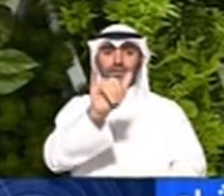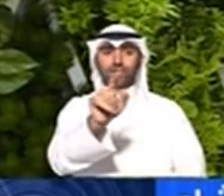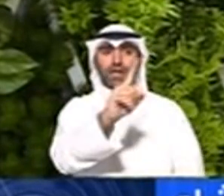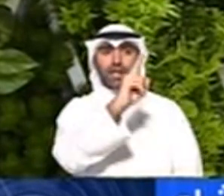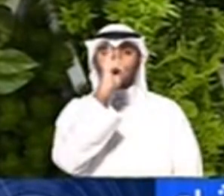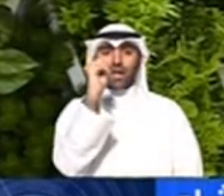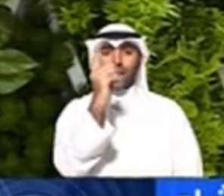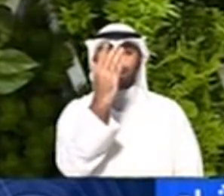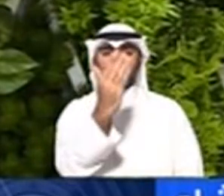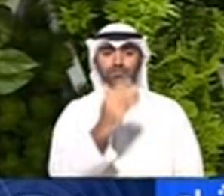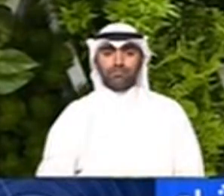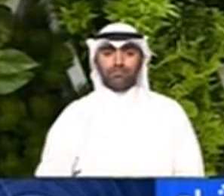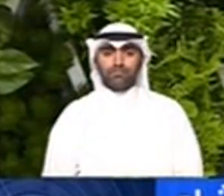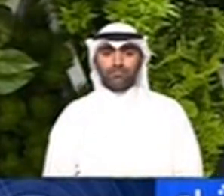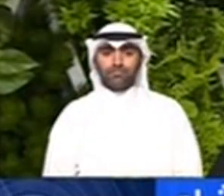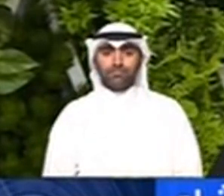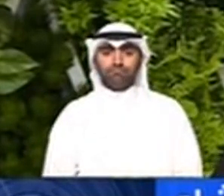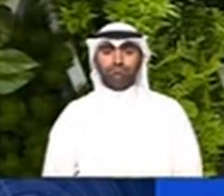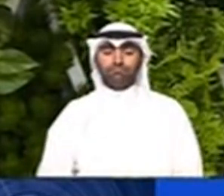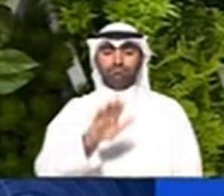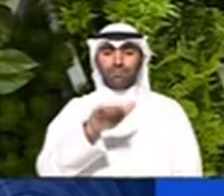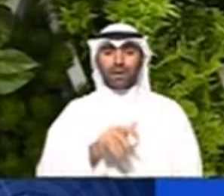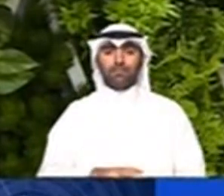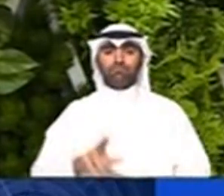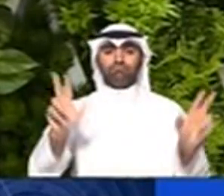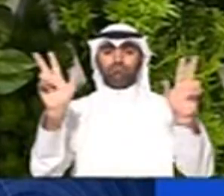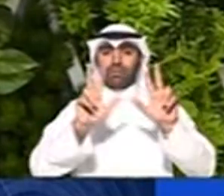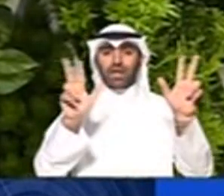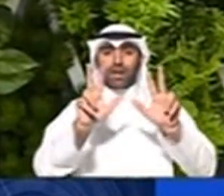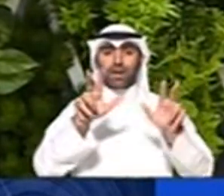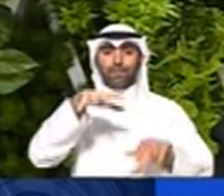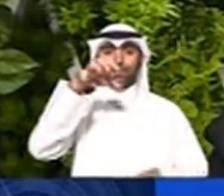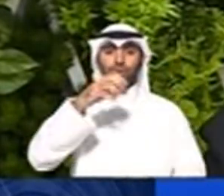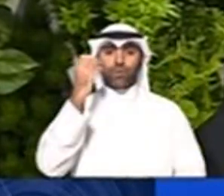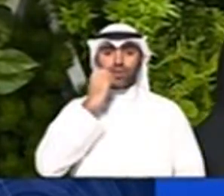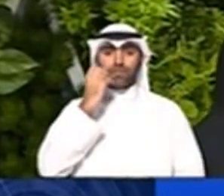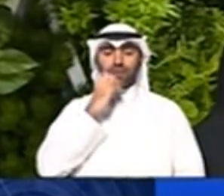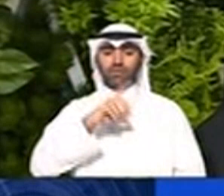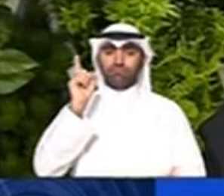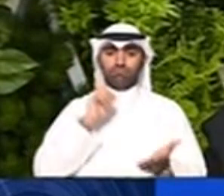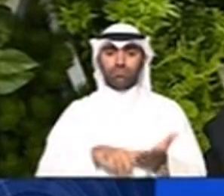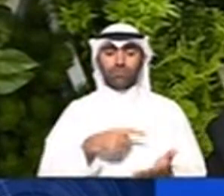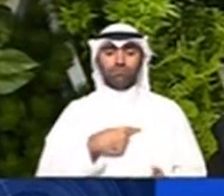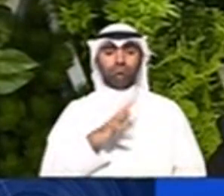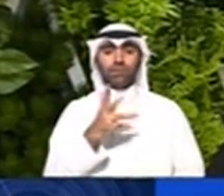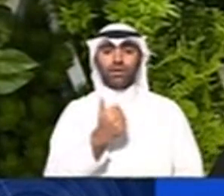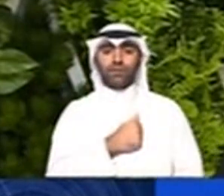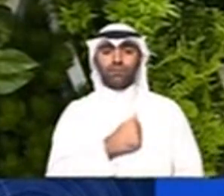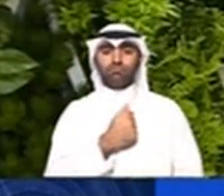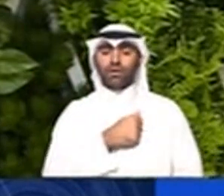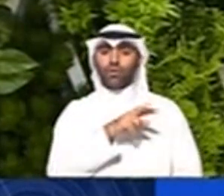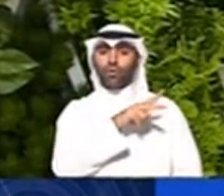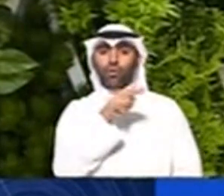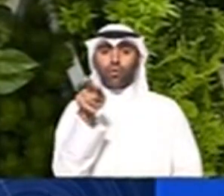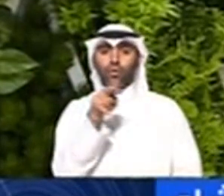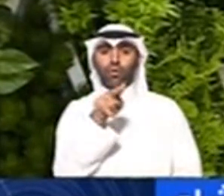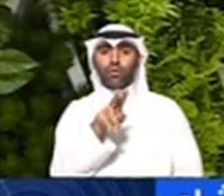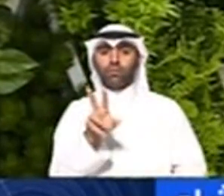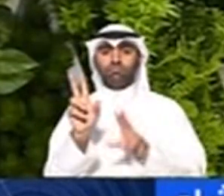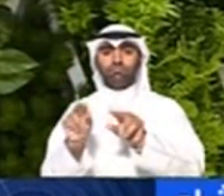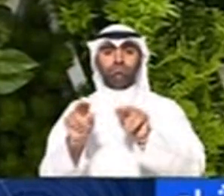فيها الإعلام الإماراتي هذا شيء قليل حتى نقول لأن نظهر ونبرز فيها